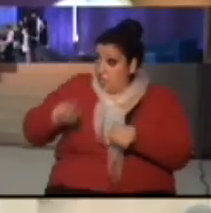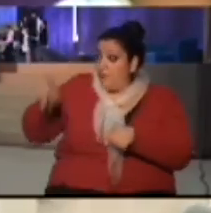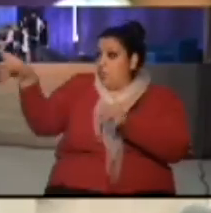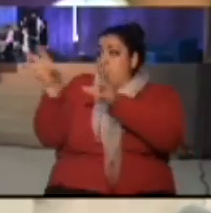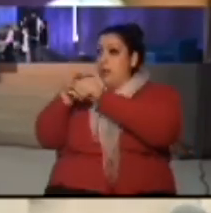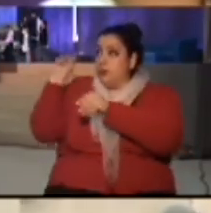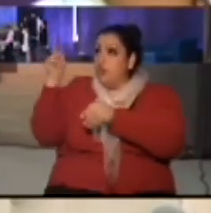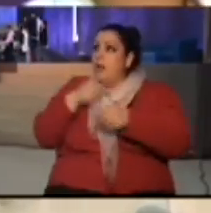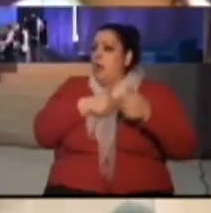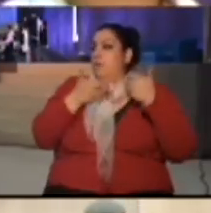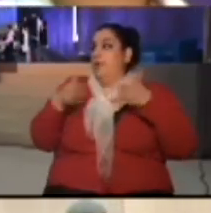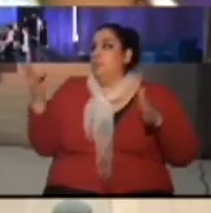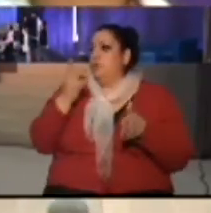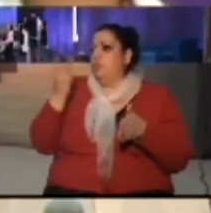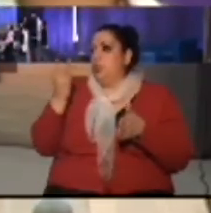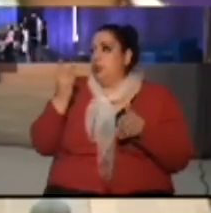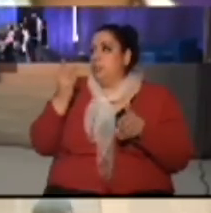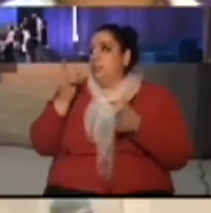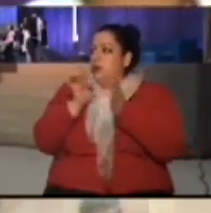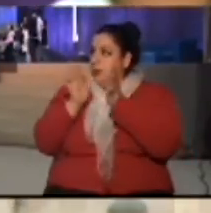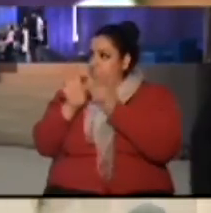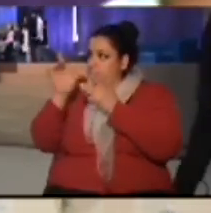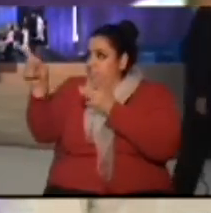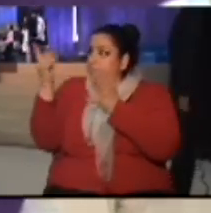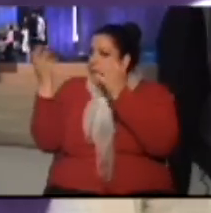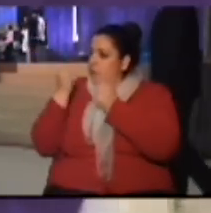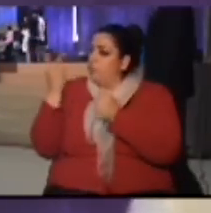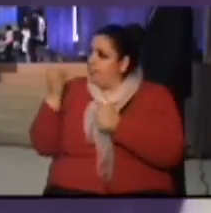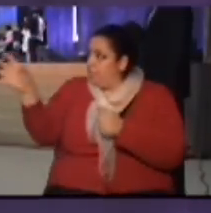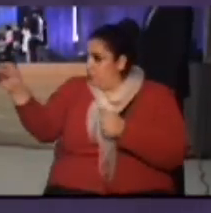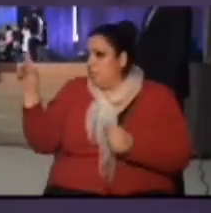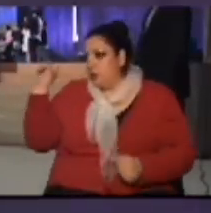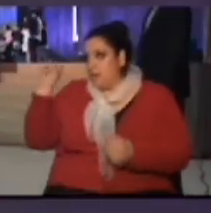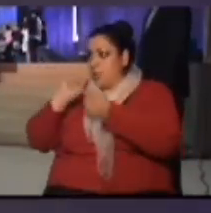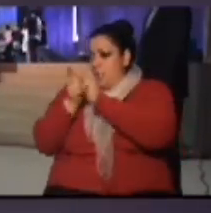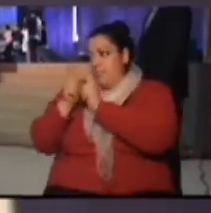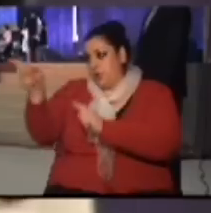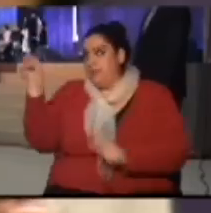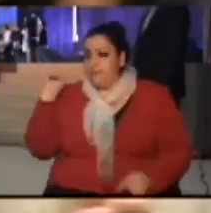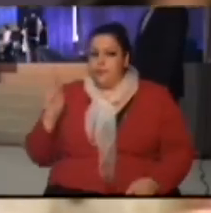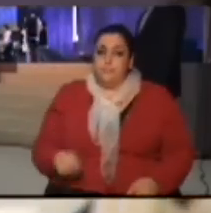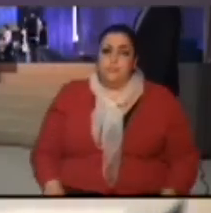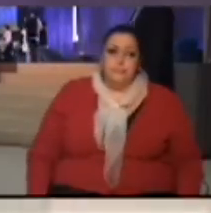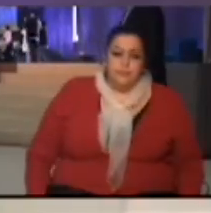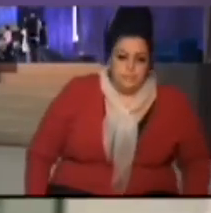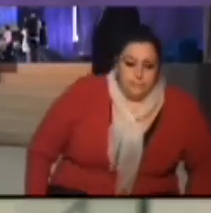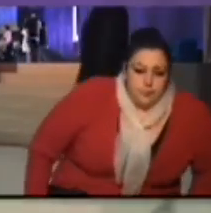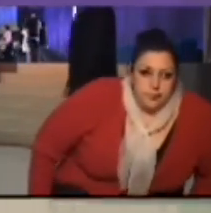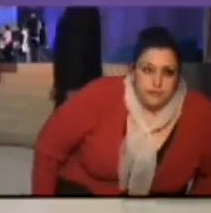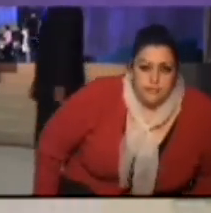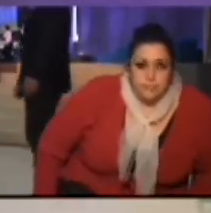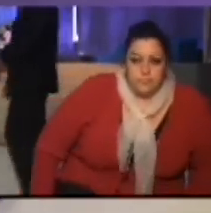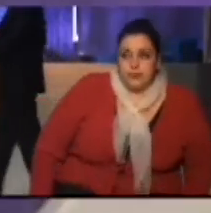եկել, խնդրեմ համեցեք, մենք ուզում ենք աղոտ կանենք ձեզ համար, կարելի է, մենք ես ընթացքում մի հատ, Գարիկ ջան,